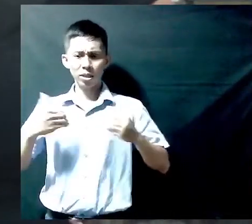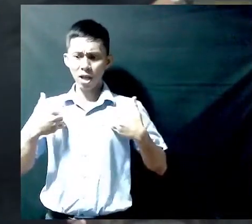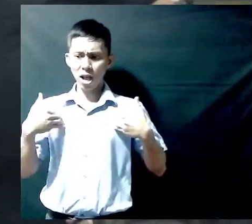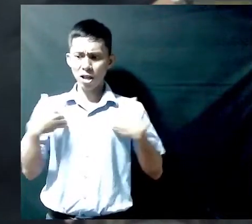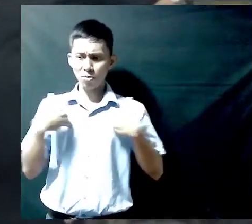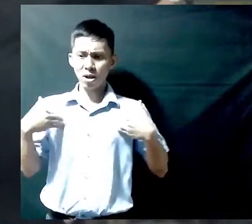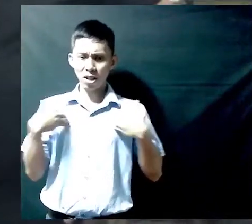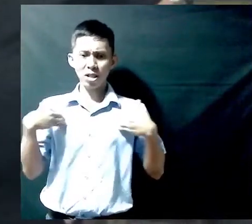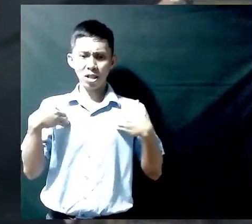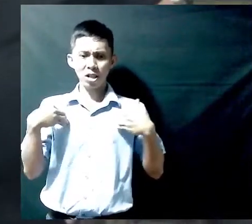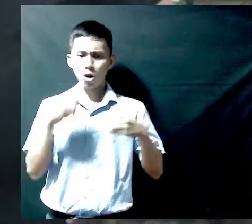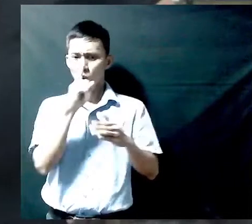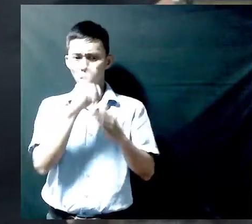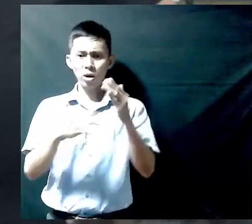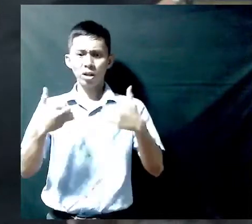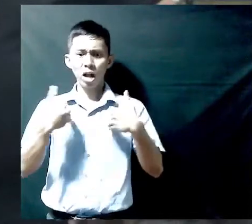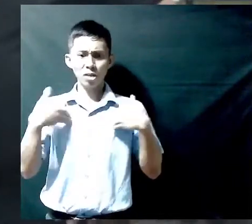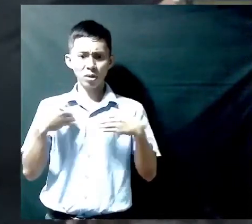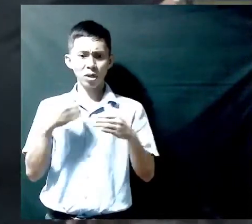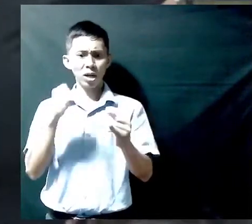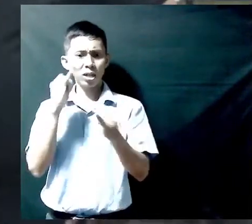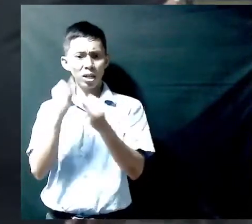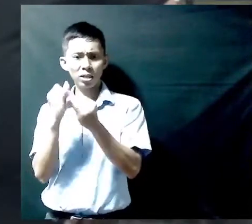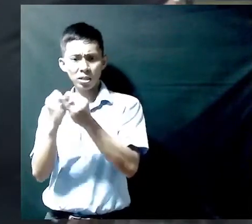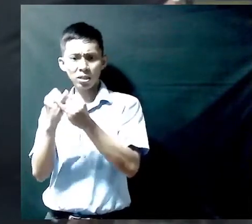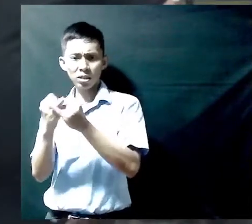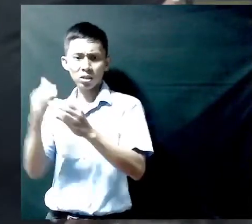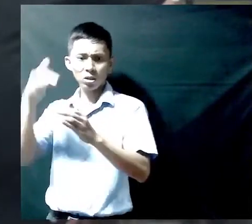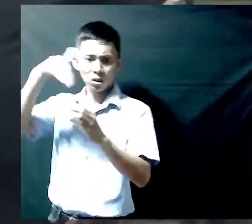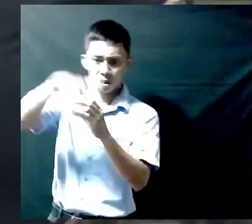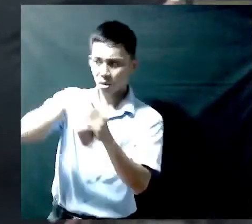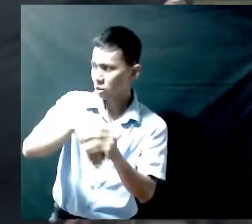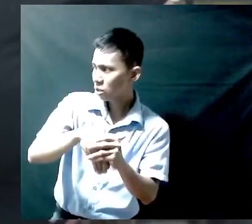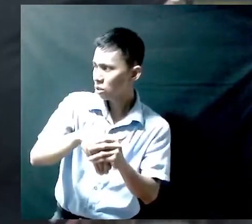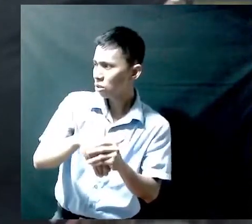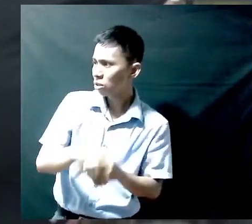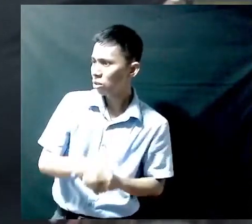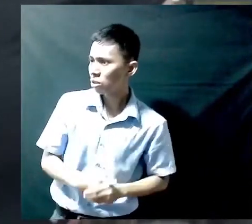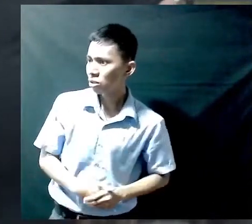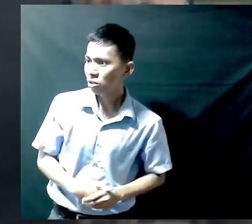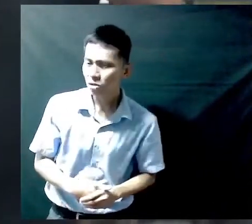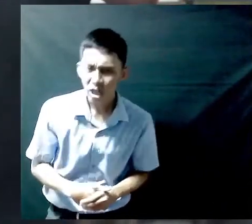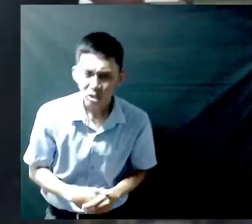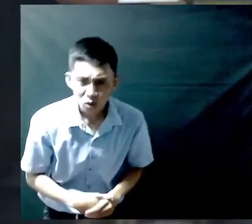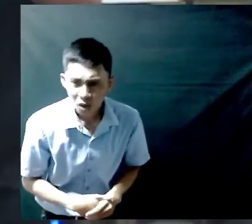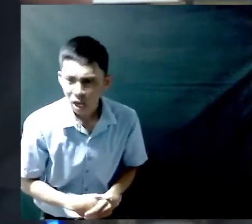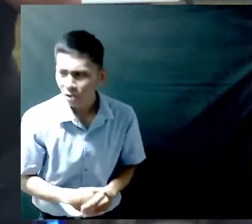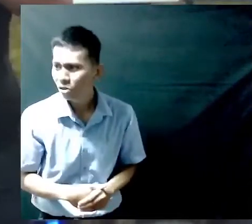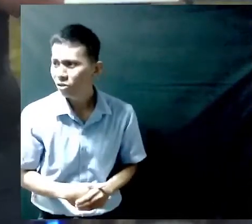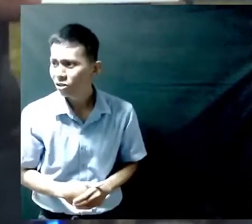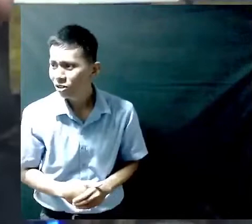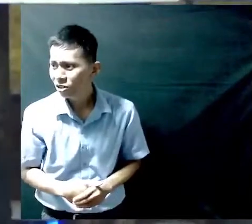May guess kayo? Anong hayop ang huling-huling pumasok sa arko?